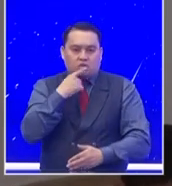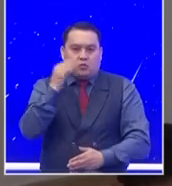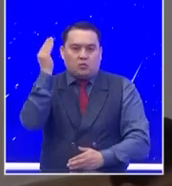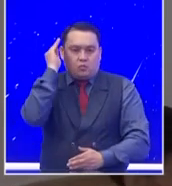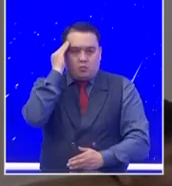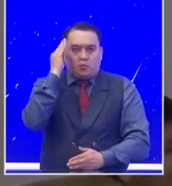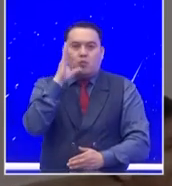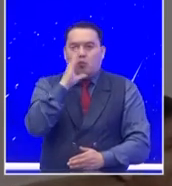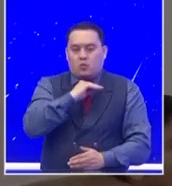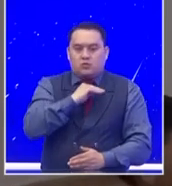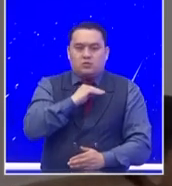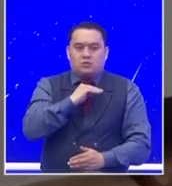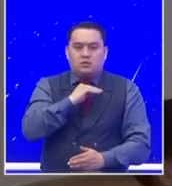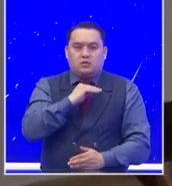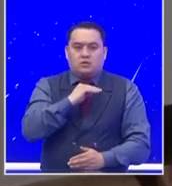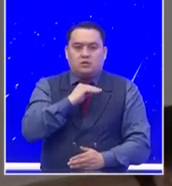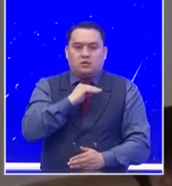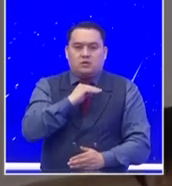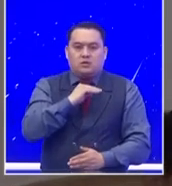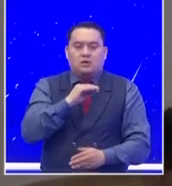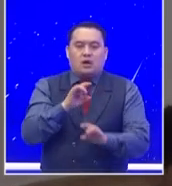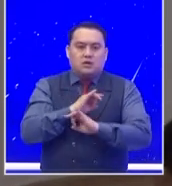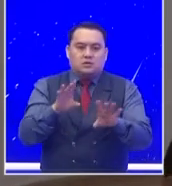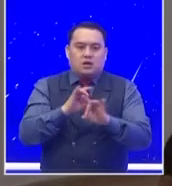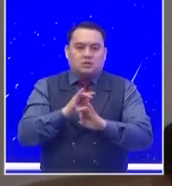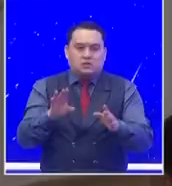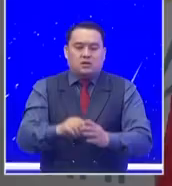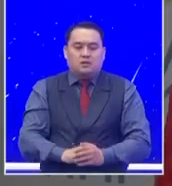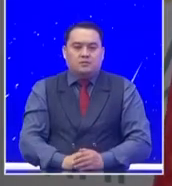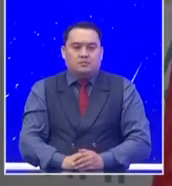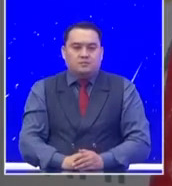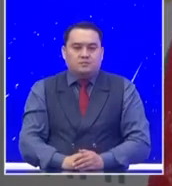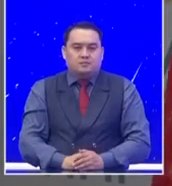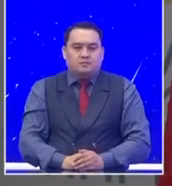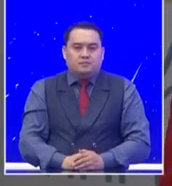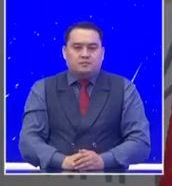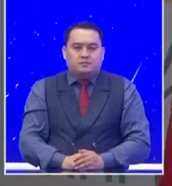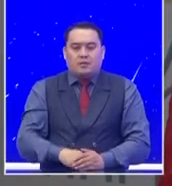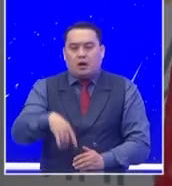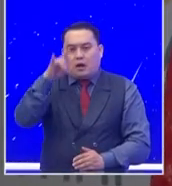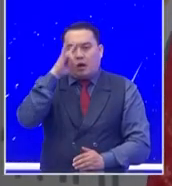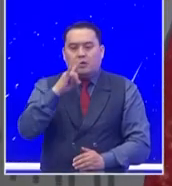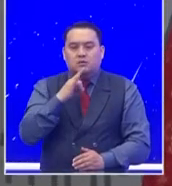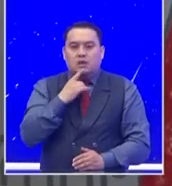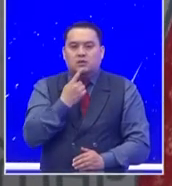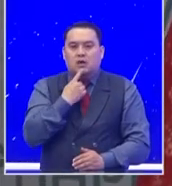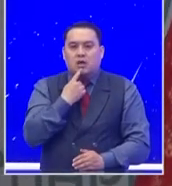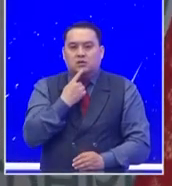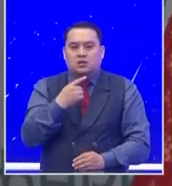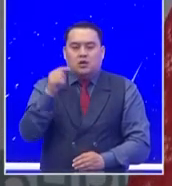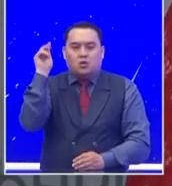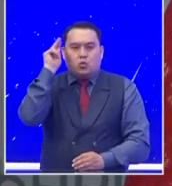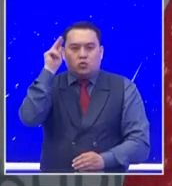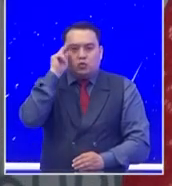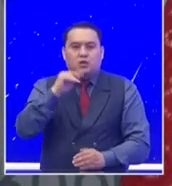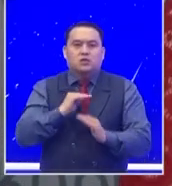вот сегодня читали произведения казахский язык и если чай с детства конечно же то есть